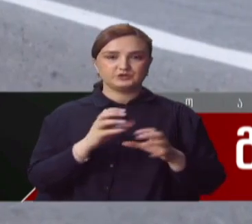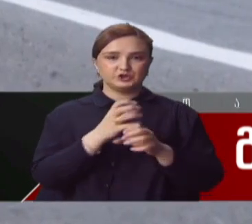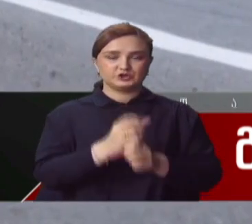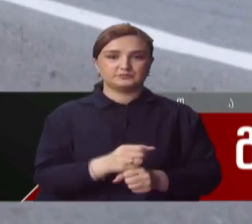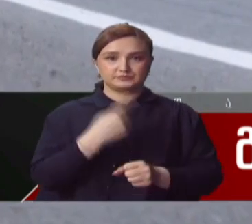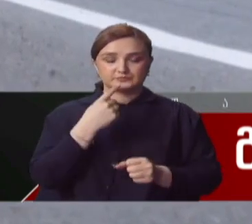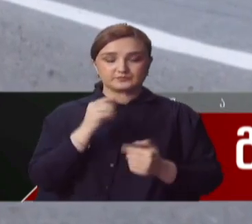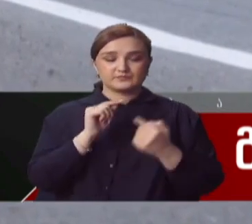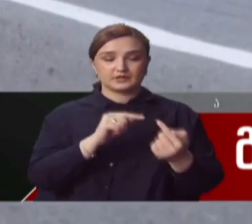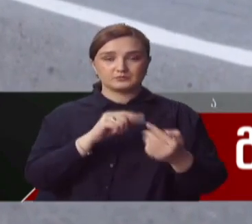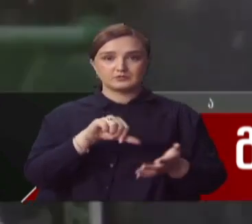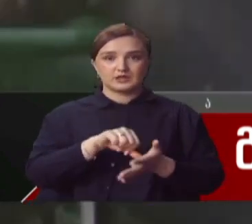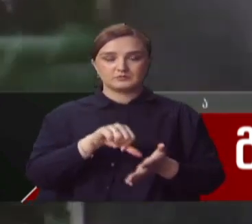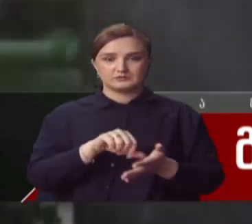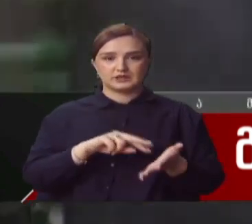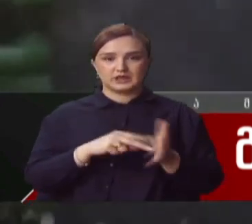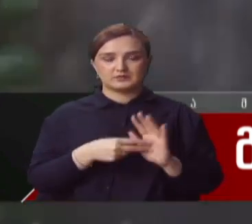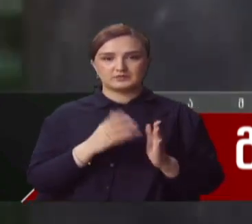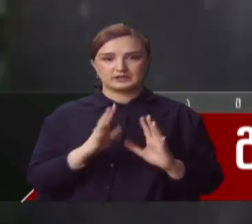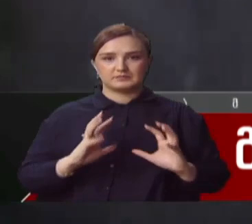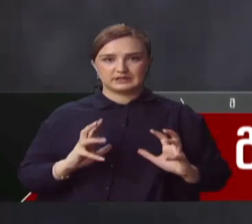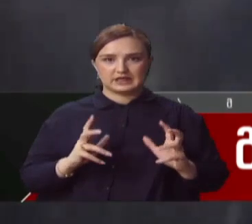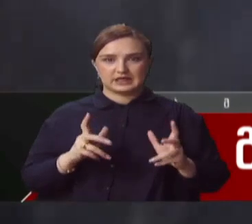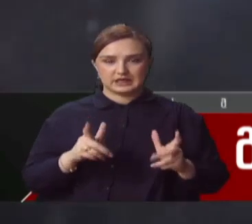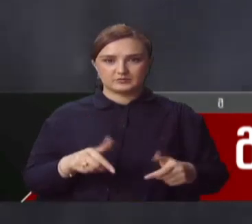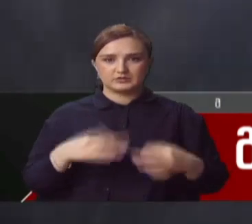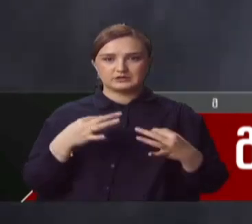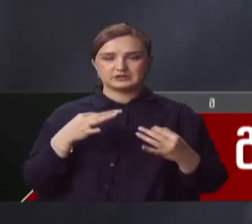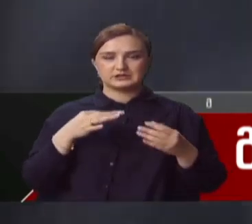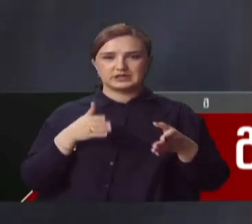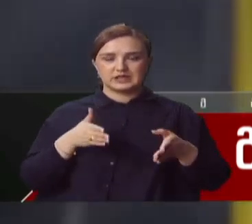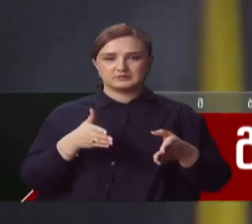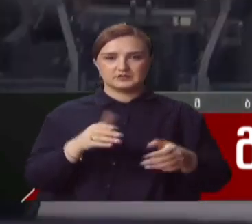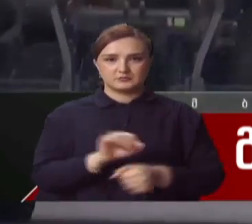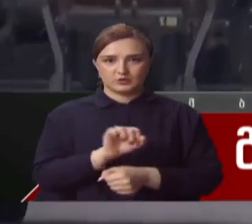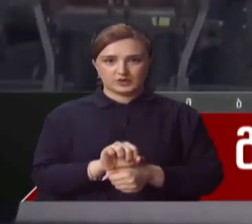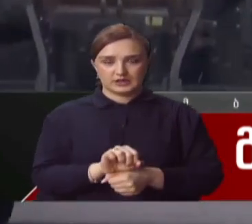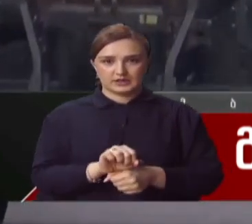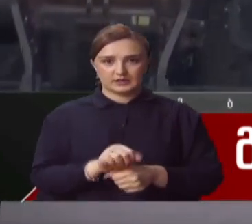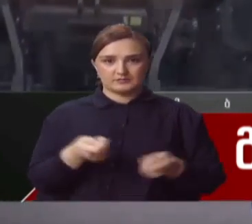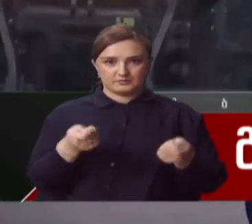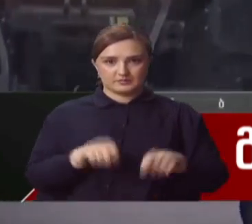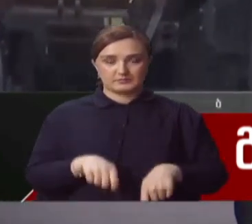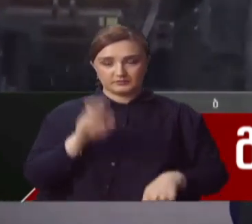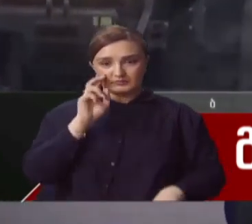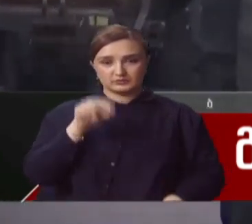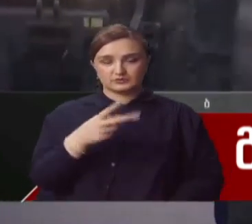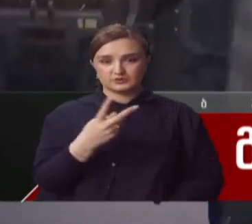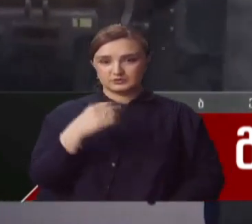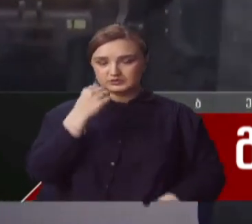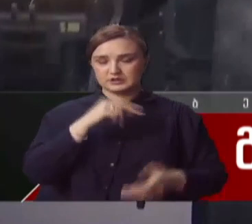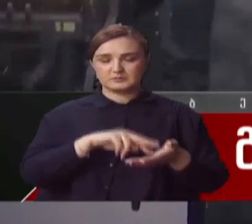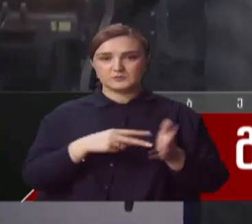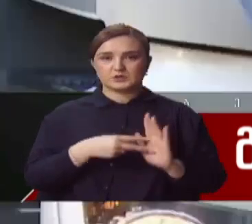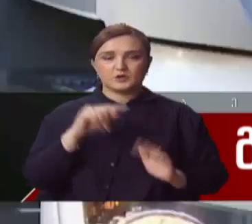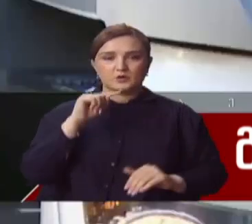Fermerebi saprotesto gamosvlebis farglebshi dagegmelia traktorebits automobilo gzebis blokireba. Tavroba 2024 წელს ბიუჯეტის ეკონომიის